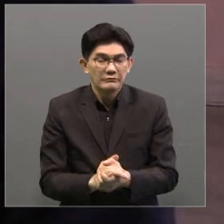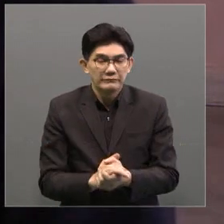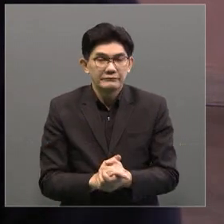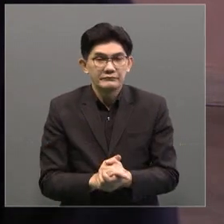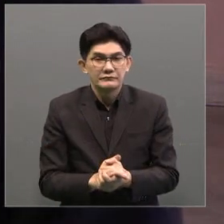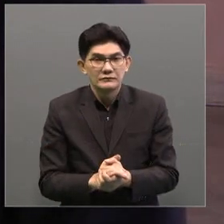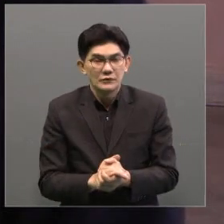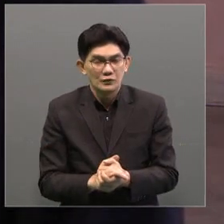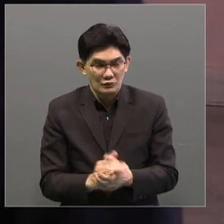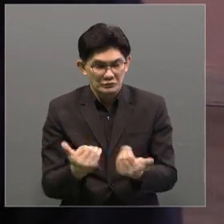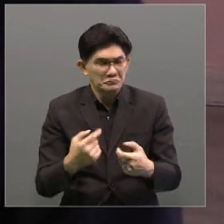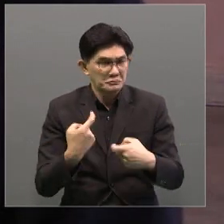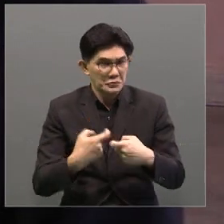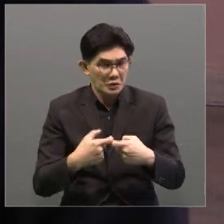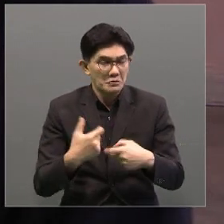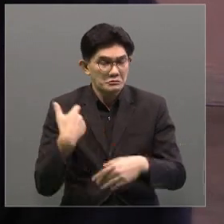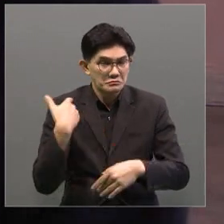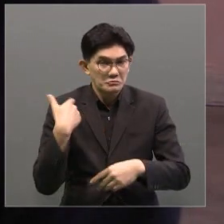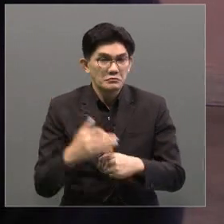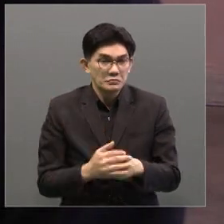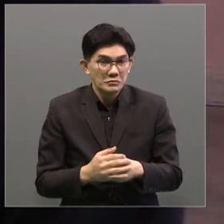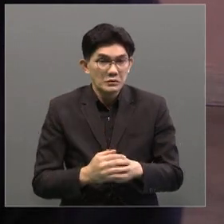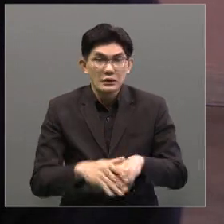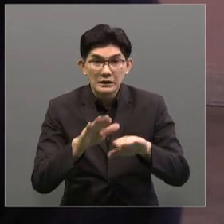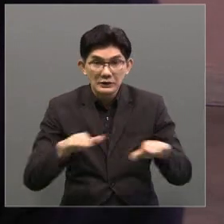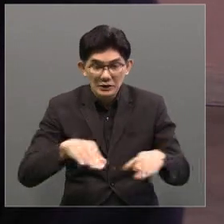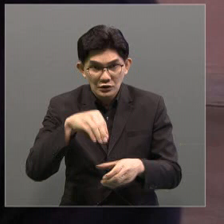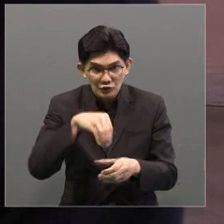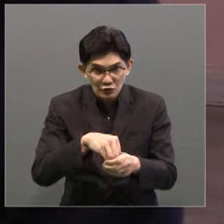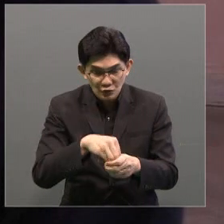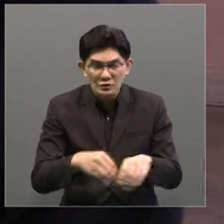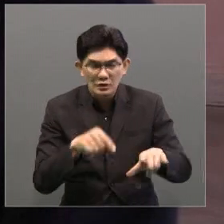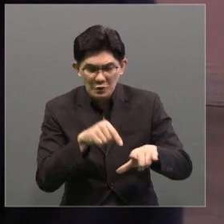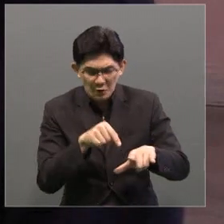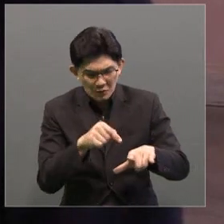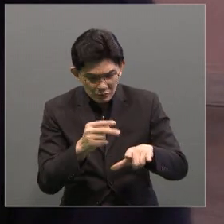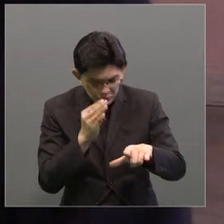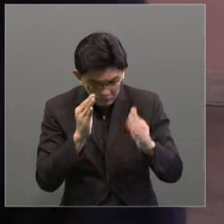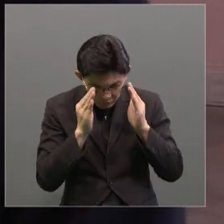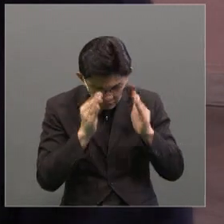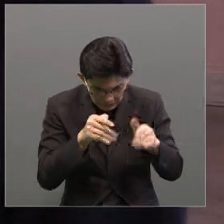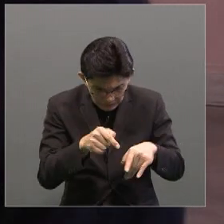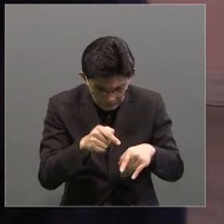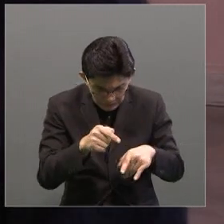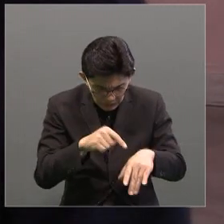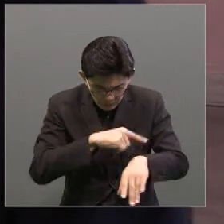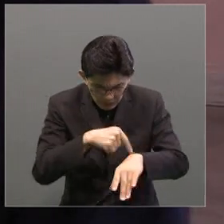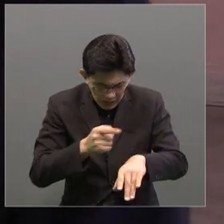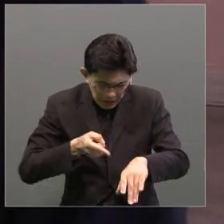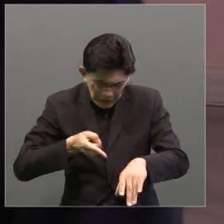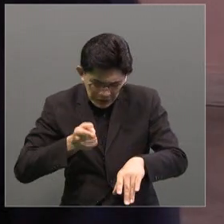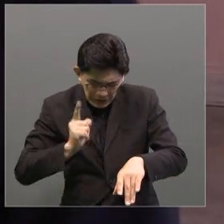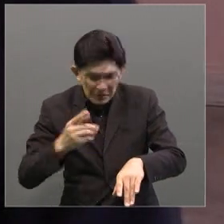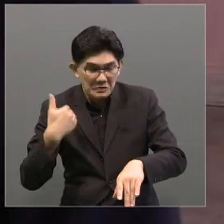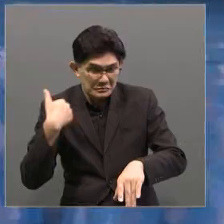เป็นเรื่องที่ยากพอสมควรนะครับที่จะให้เด็กอยู่กับสิ่งที่มันจดจ่ออยู่ระยะเวลานาน